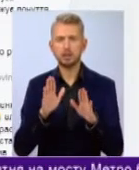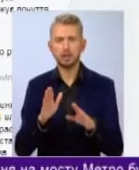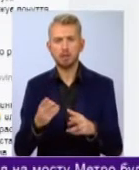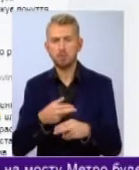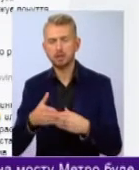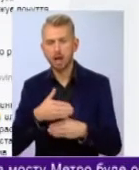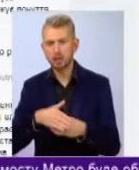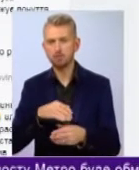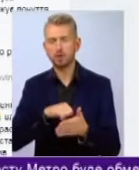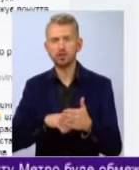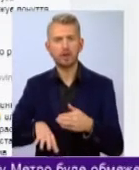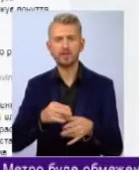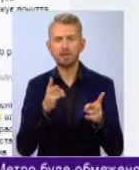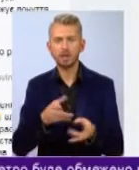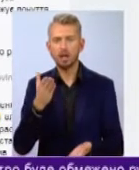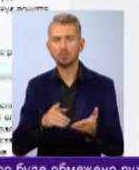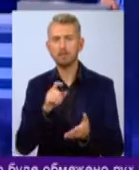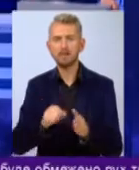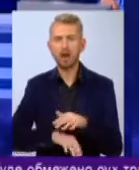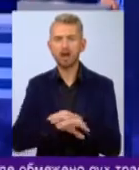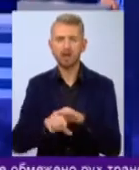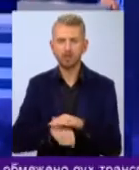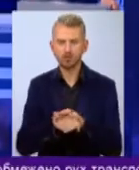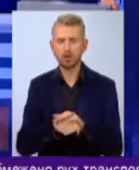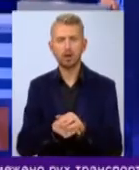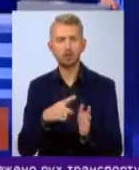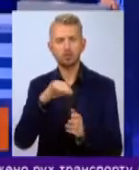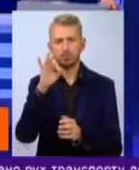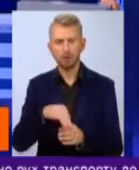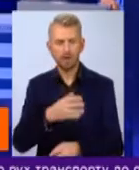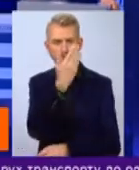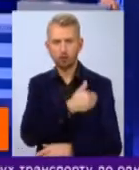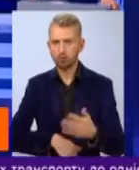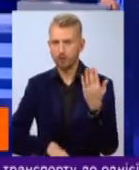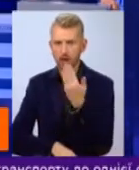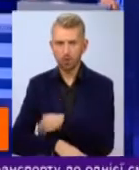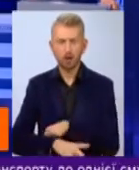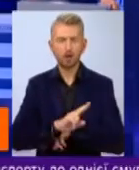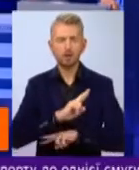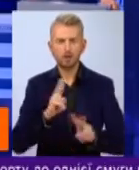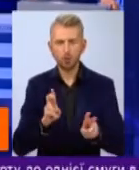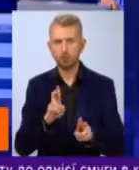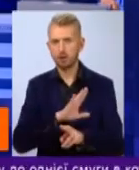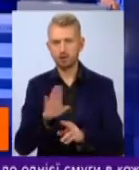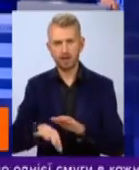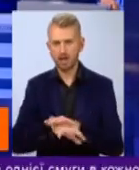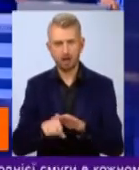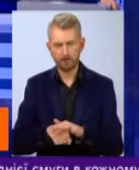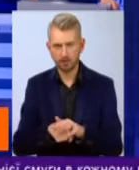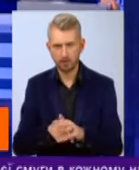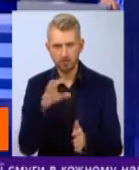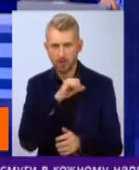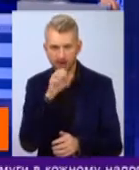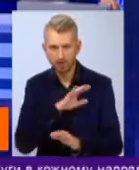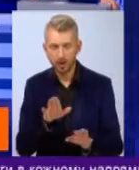Тільки безкарність – причина усіх бід. Якби за крадіжки гарантовано відрубували руки, ніхто б не крав.